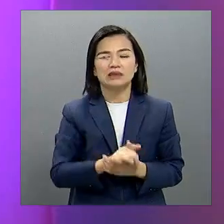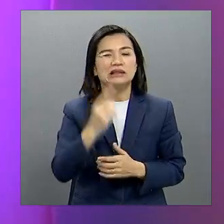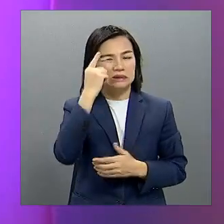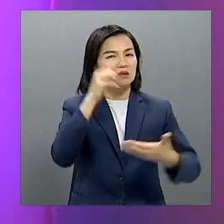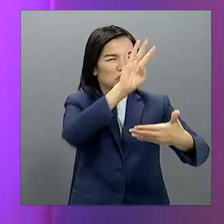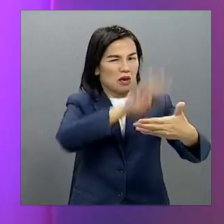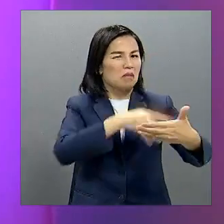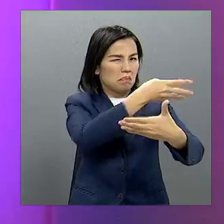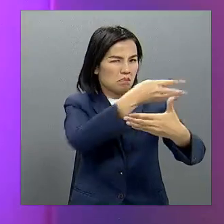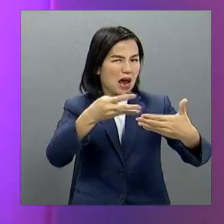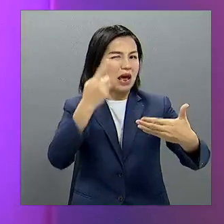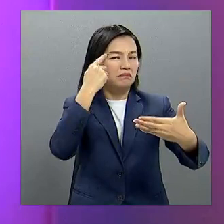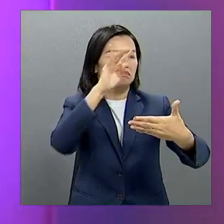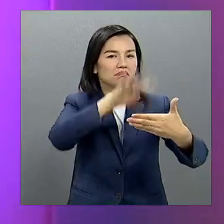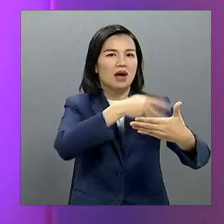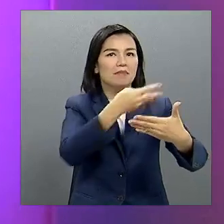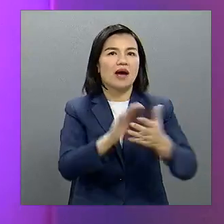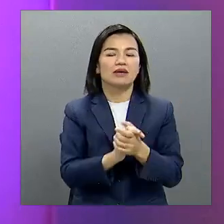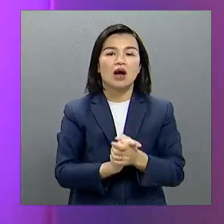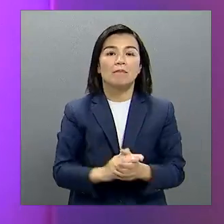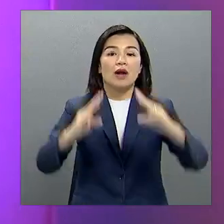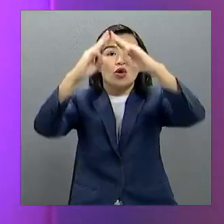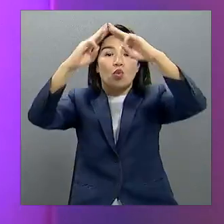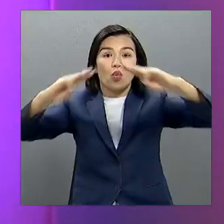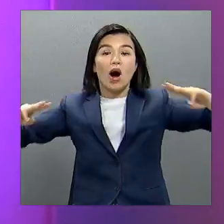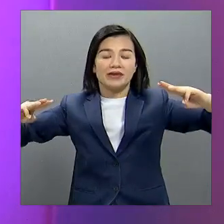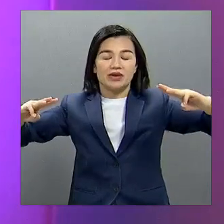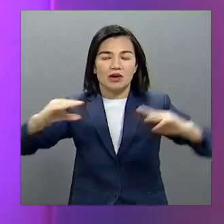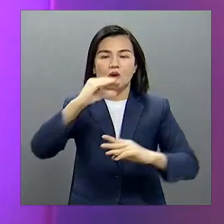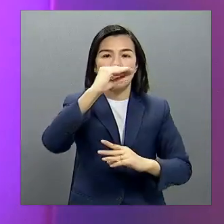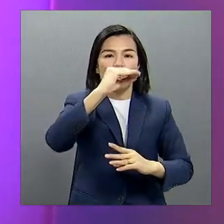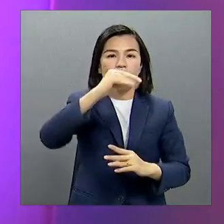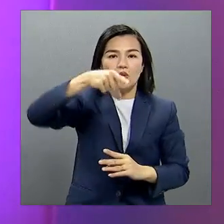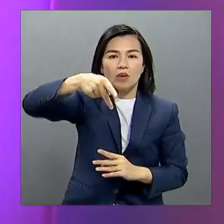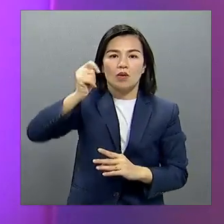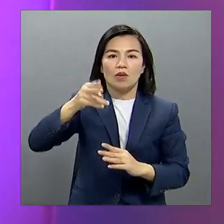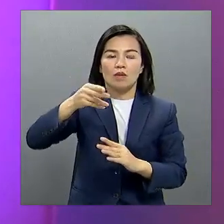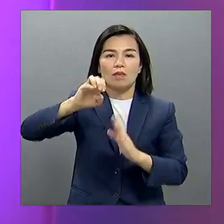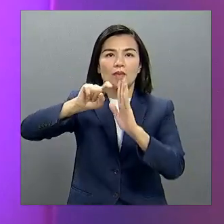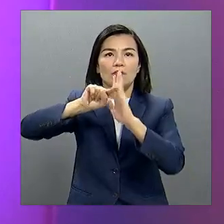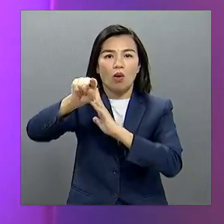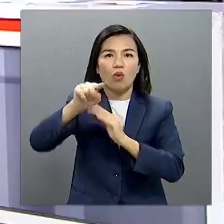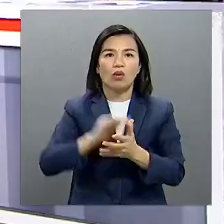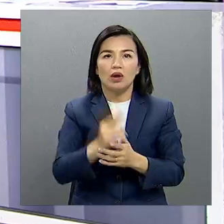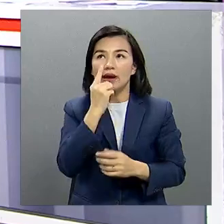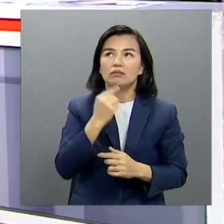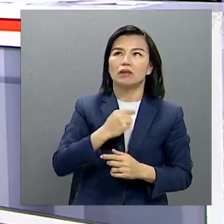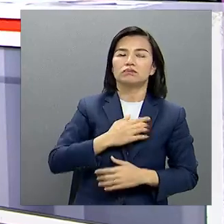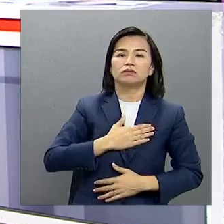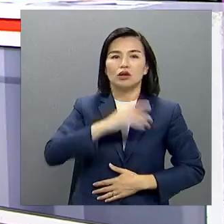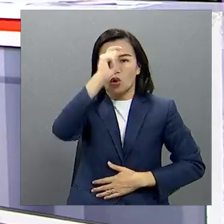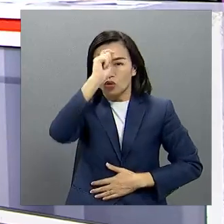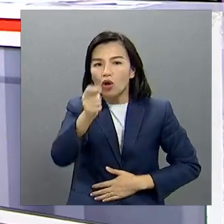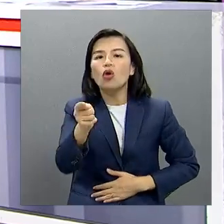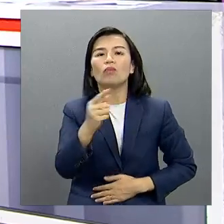อย่างถ้าเกิดเป็นวัดโพอย่างนี้ใช่ไหมก็จะมีวัดแจ้งใช่ไหมฮะคือมันเป็นการทำให้เราแบบมันให้เกียรติกับสถานที่อ ่ ะนะบางค